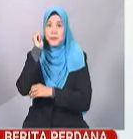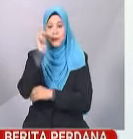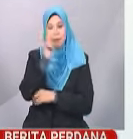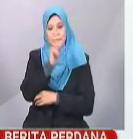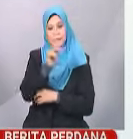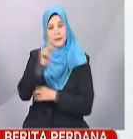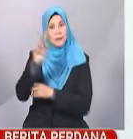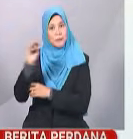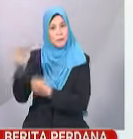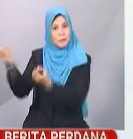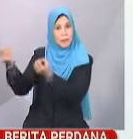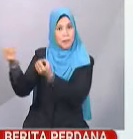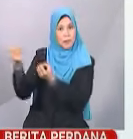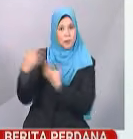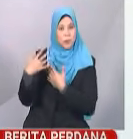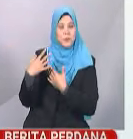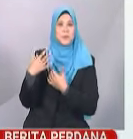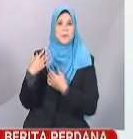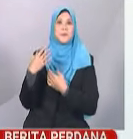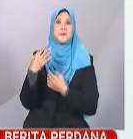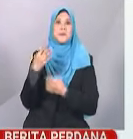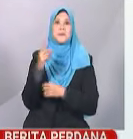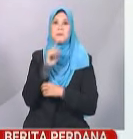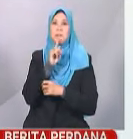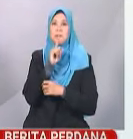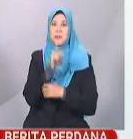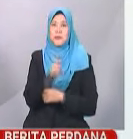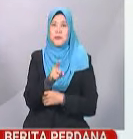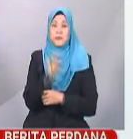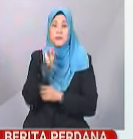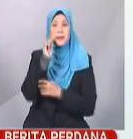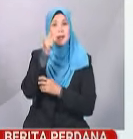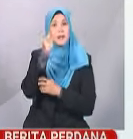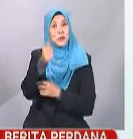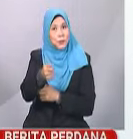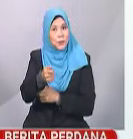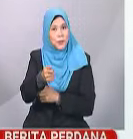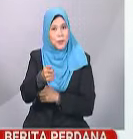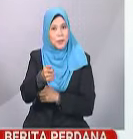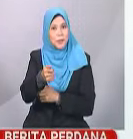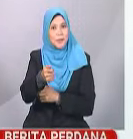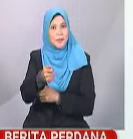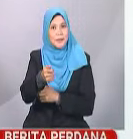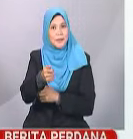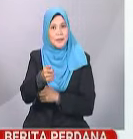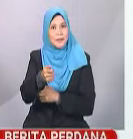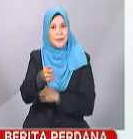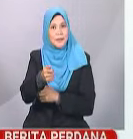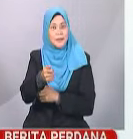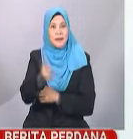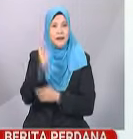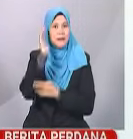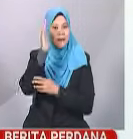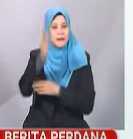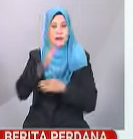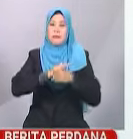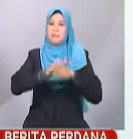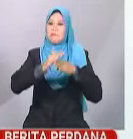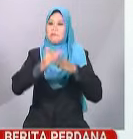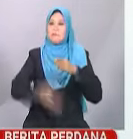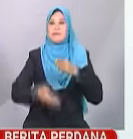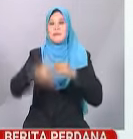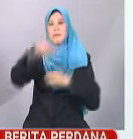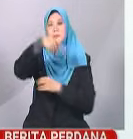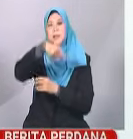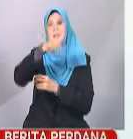KKM telah maklumkan bahawa pada esok hari mereka akan tamatkan